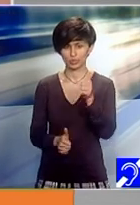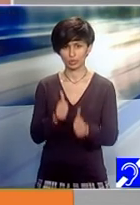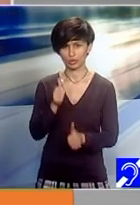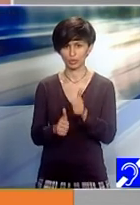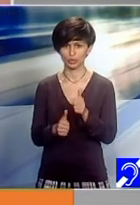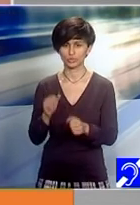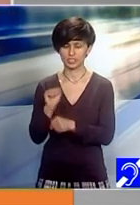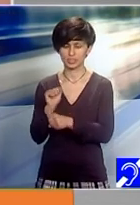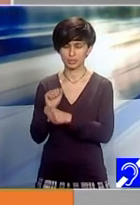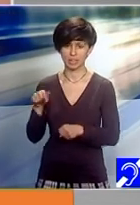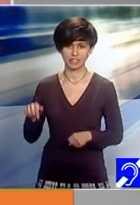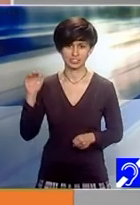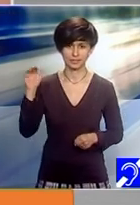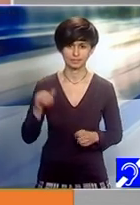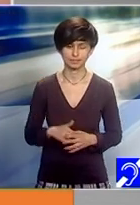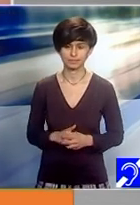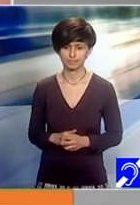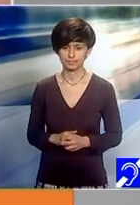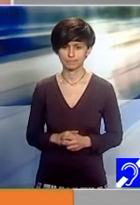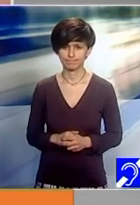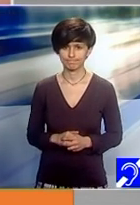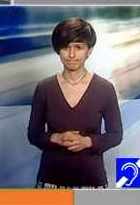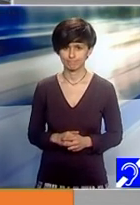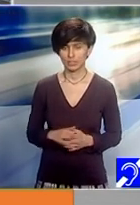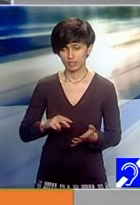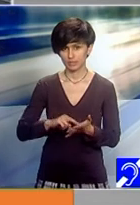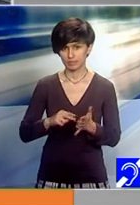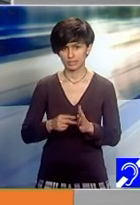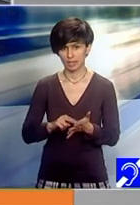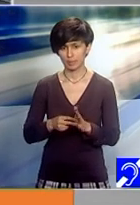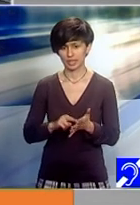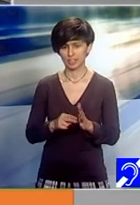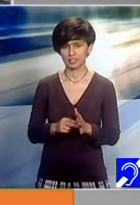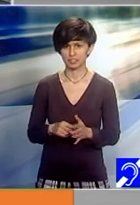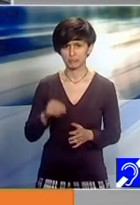campionatul european? Ne-am pregătit. Sunt în formă?